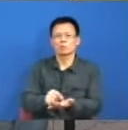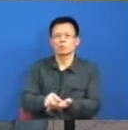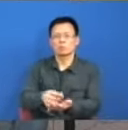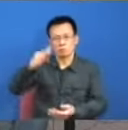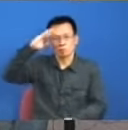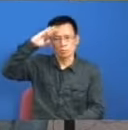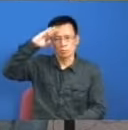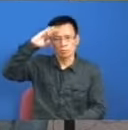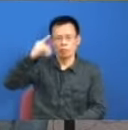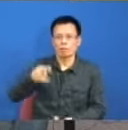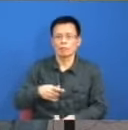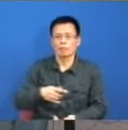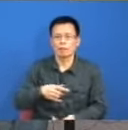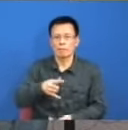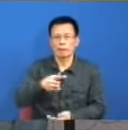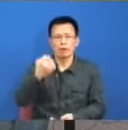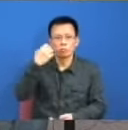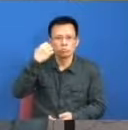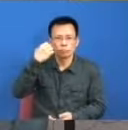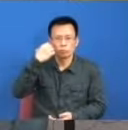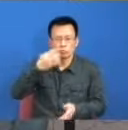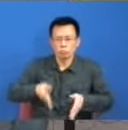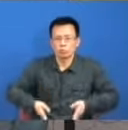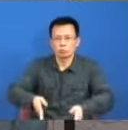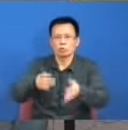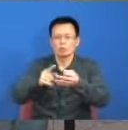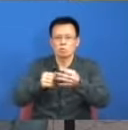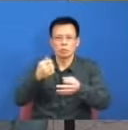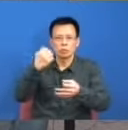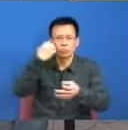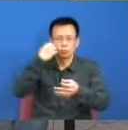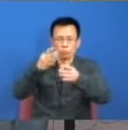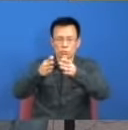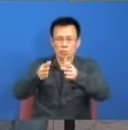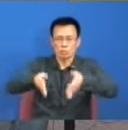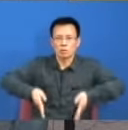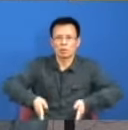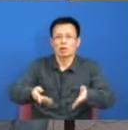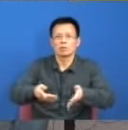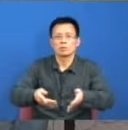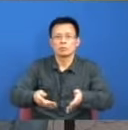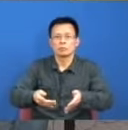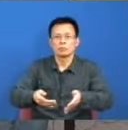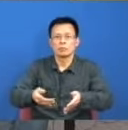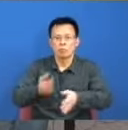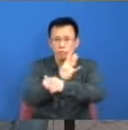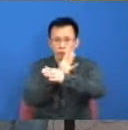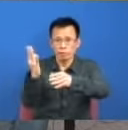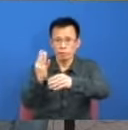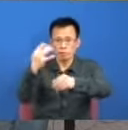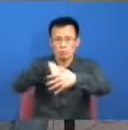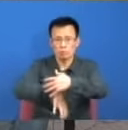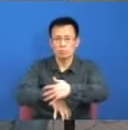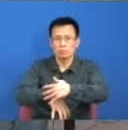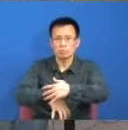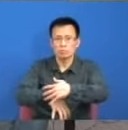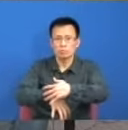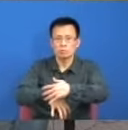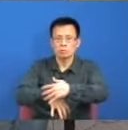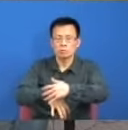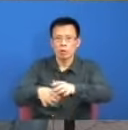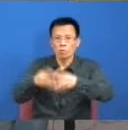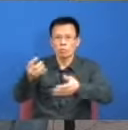我哋到咗即係雪廠街德輔道中交界嗰度咧， 五分鐘之內就已經是用暴力